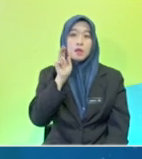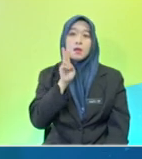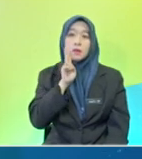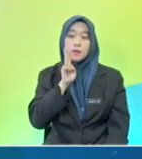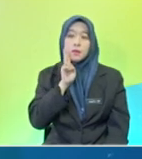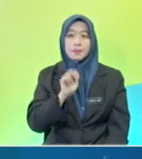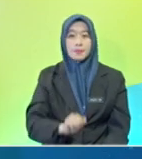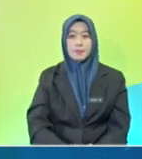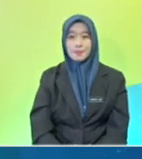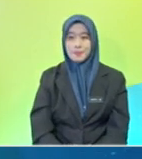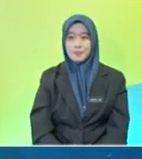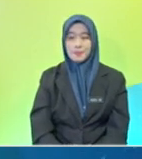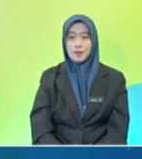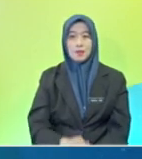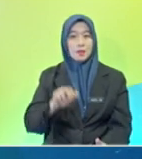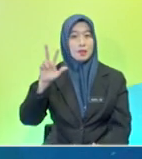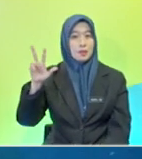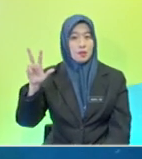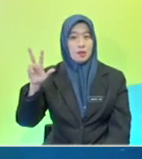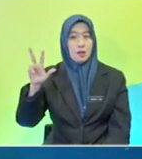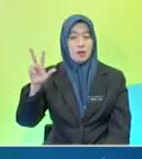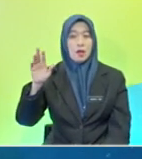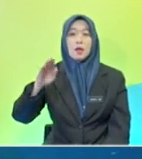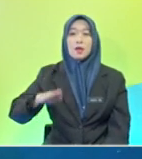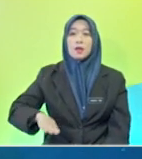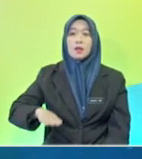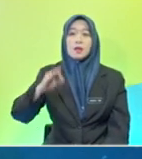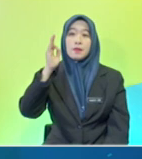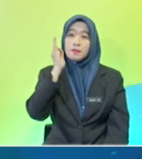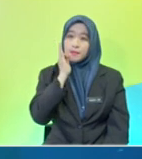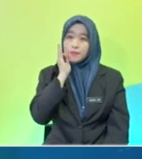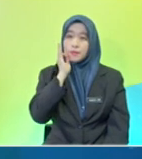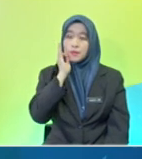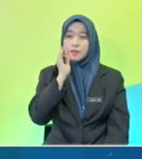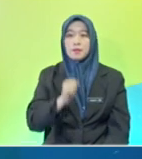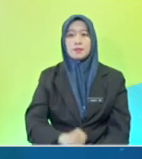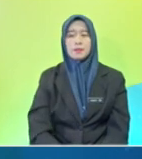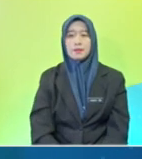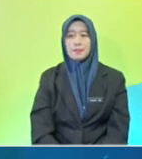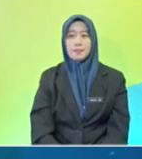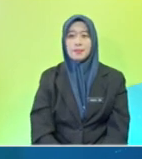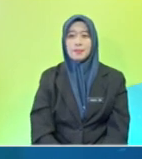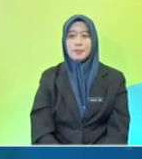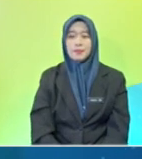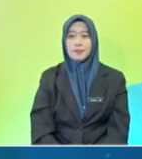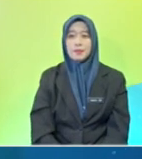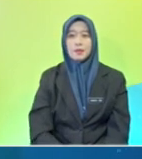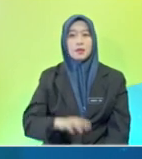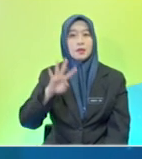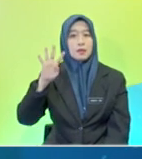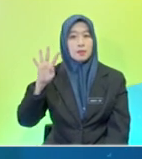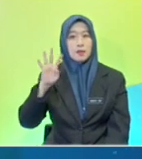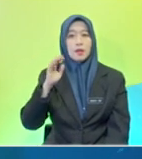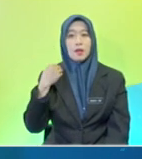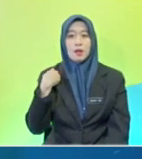Hai, adik Amni. Dan yang ketiga kita ada adik Fatin. Hai Fatin. Hai Fatin. Okey. Dan yang keempat